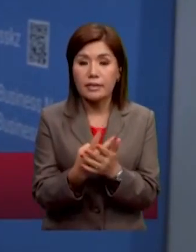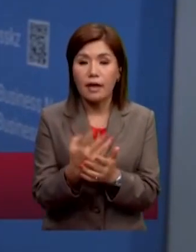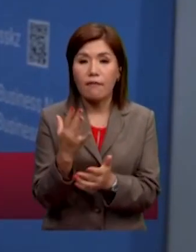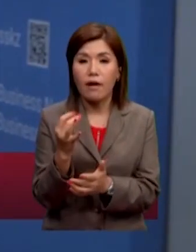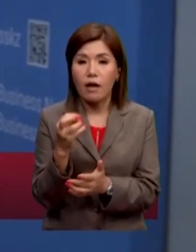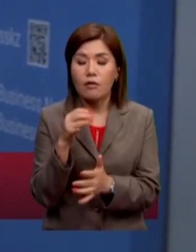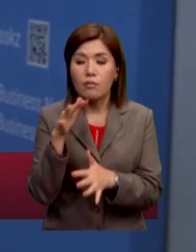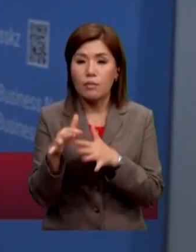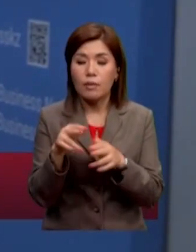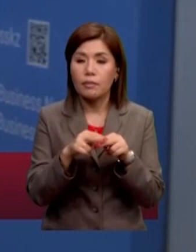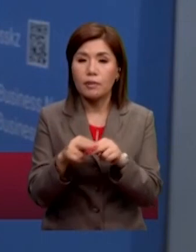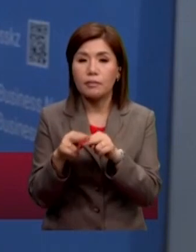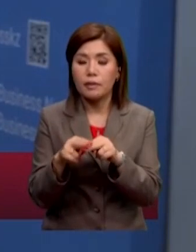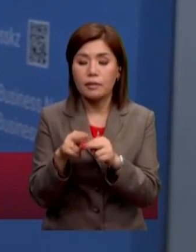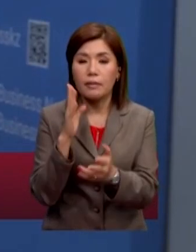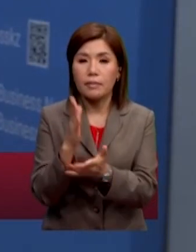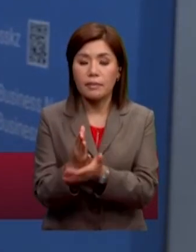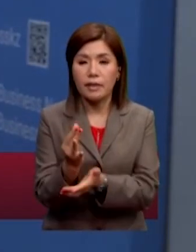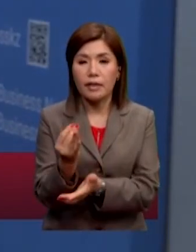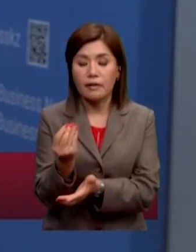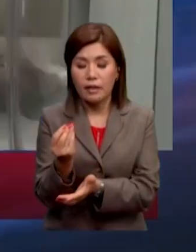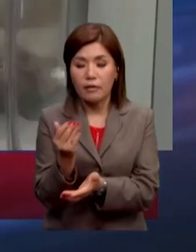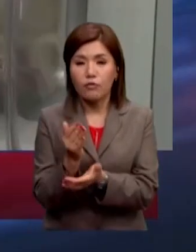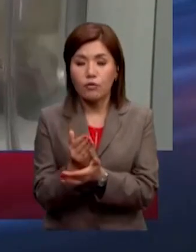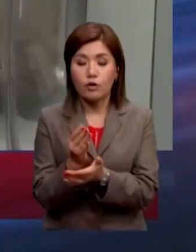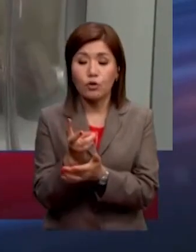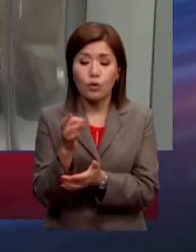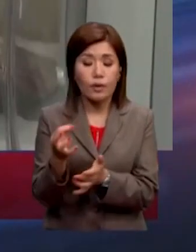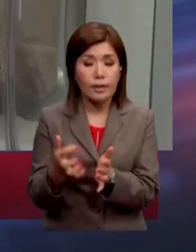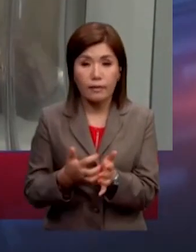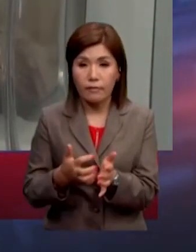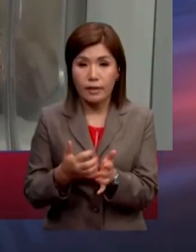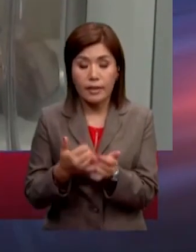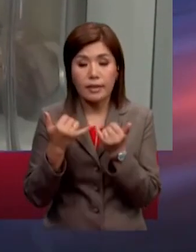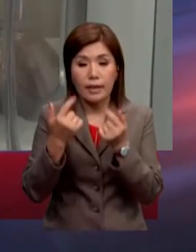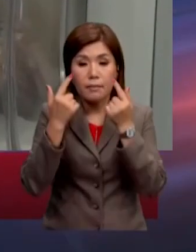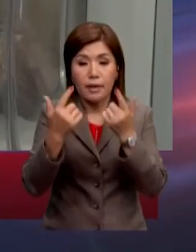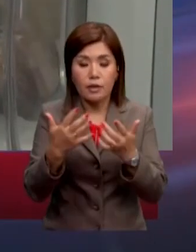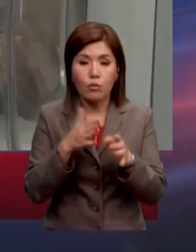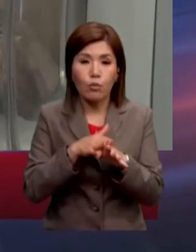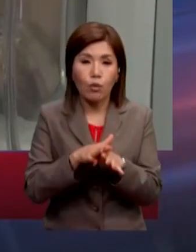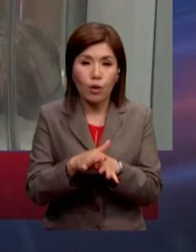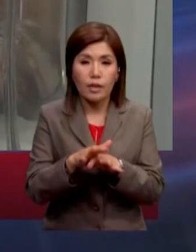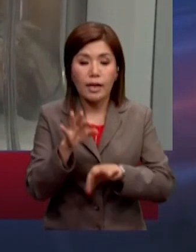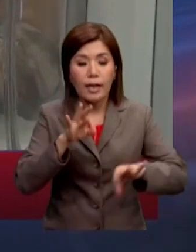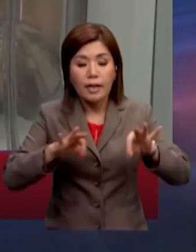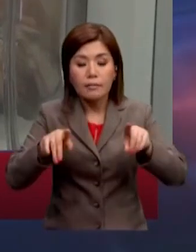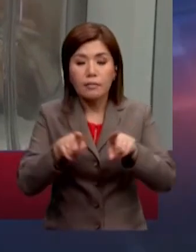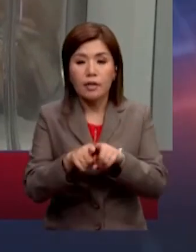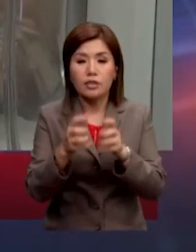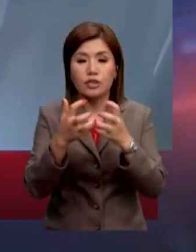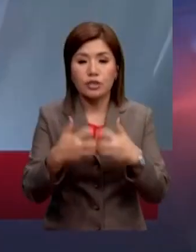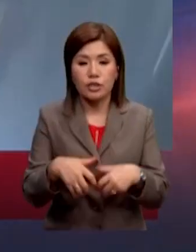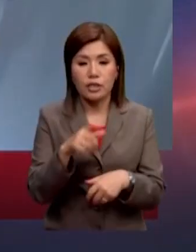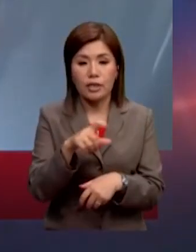валового притока иностранных прямых инвестиций. Однако этого недостаточно для понимания полной картины потока средств, считают